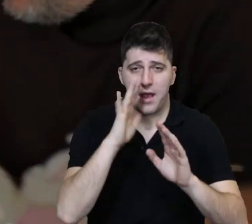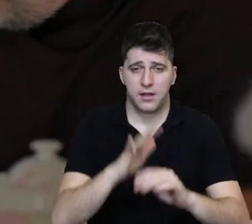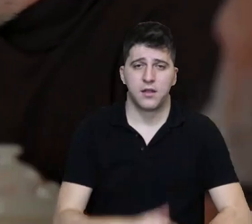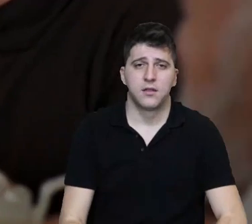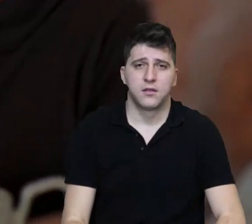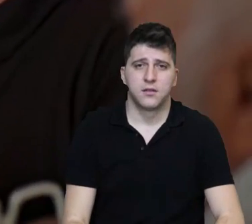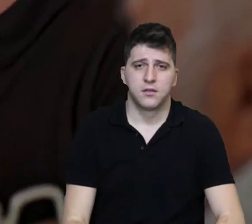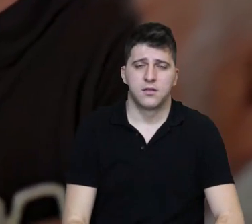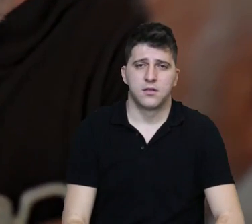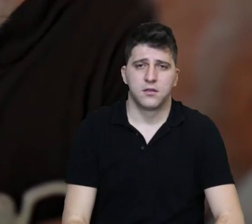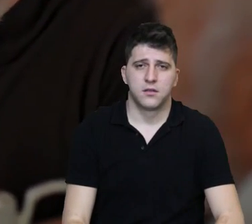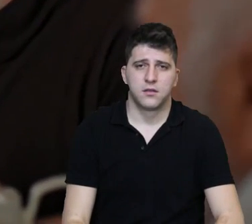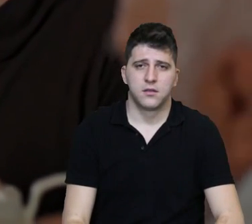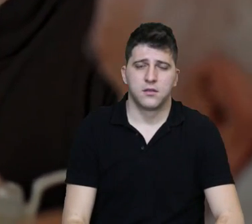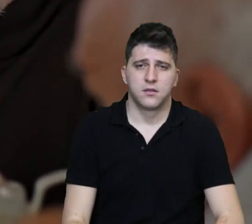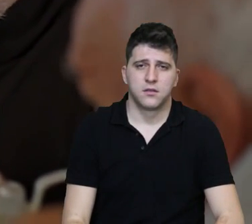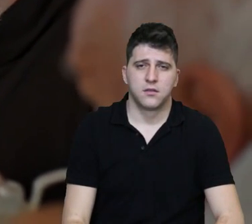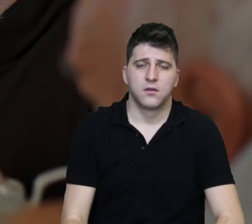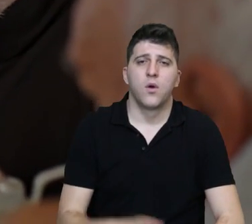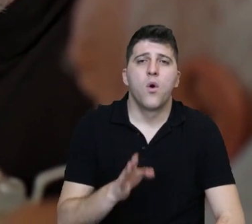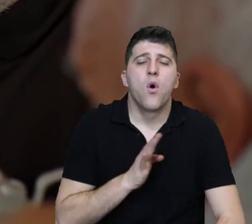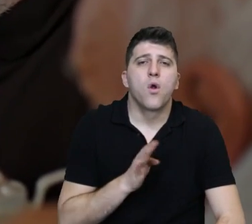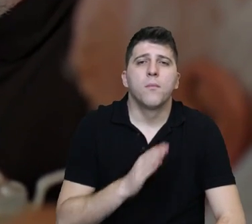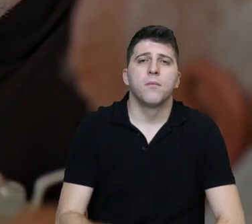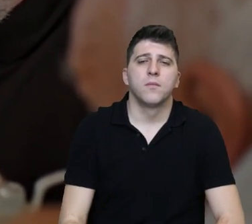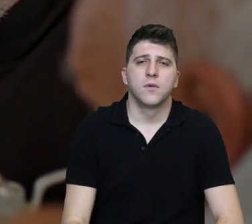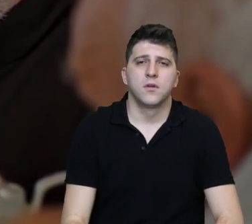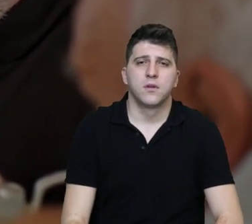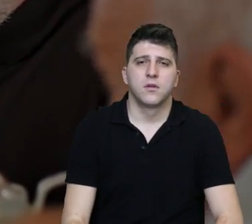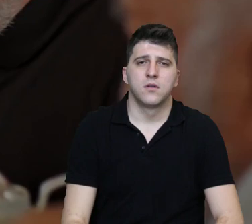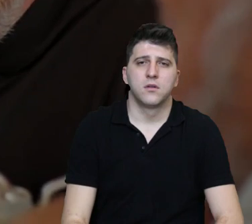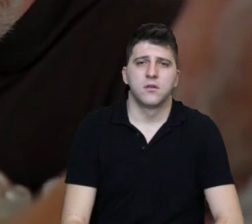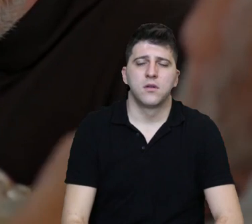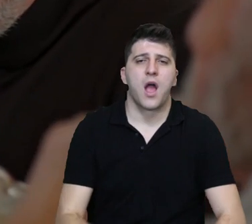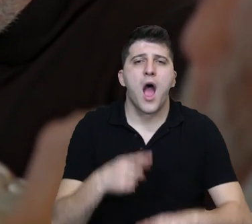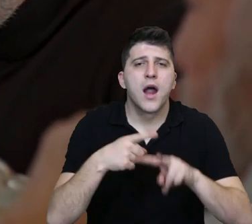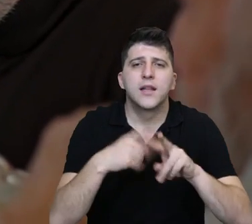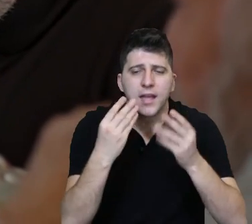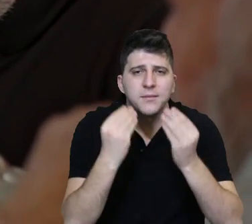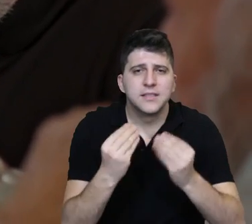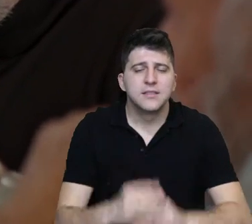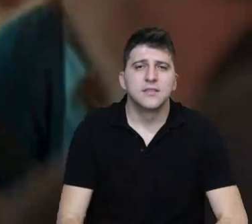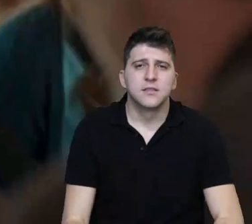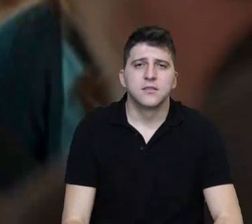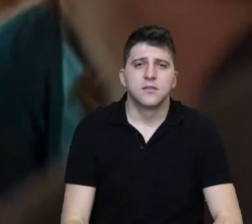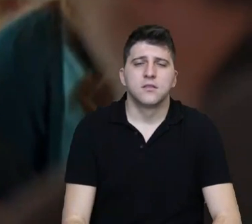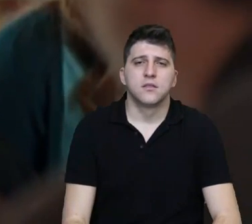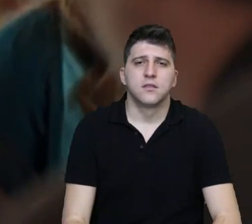bekle. Telefonu İbrahim'e verdi. Oğlum. Arda nasılsın?